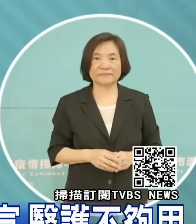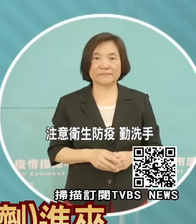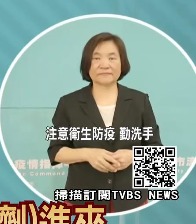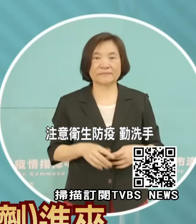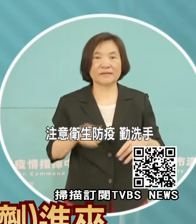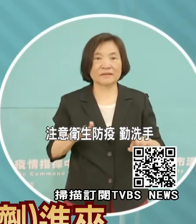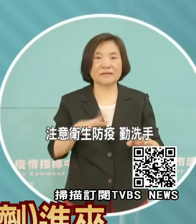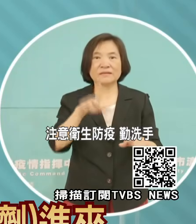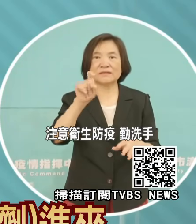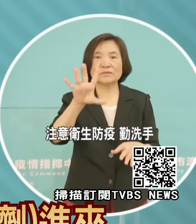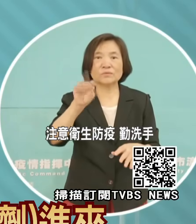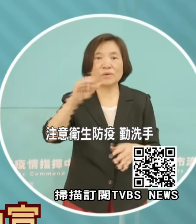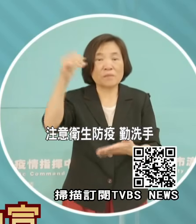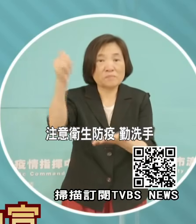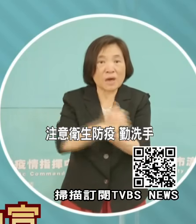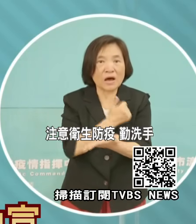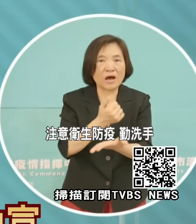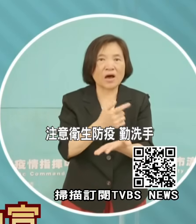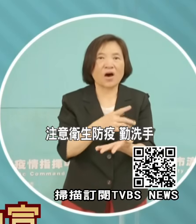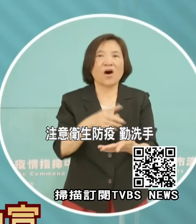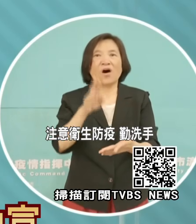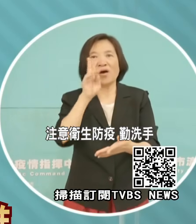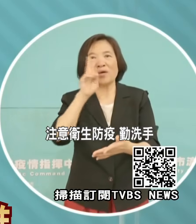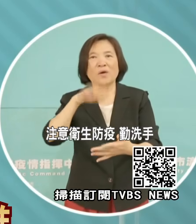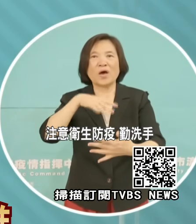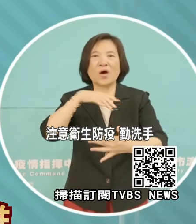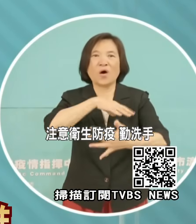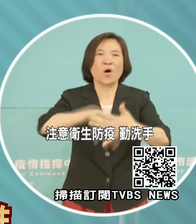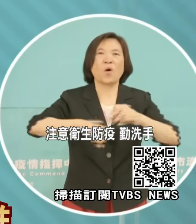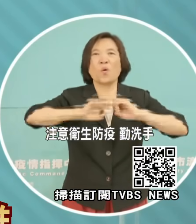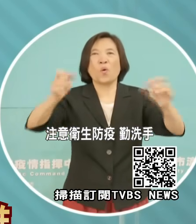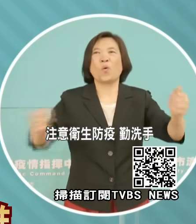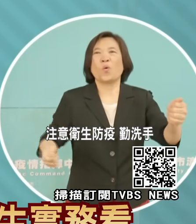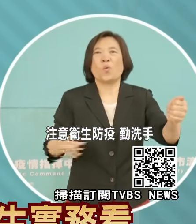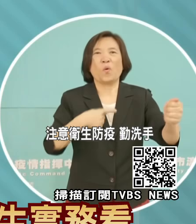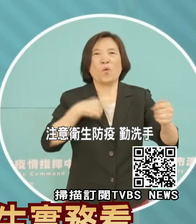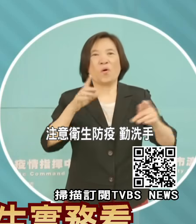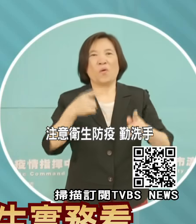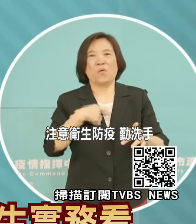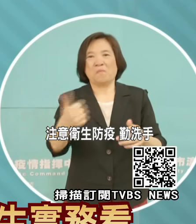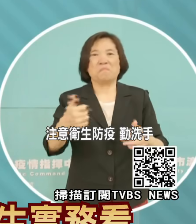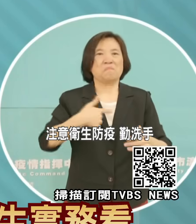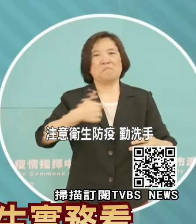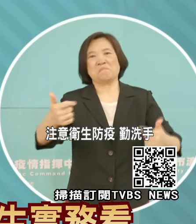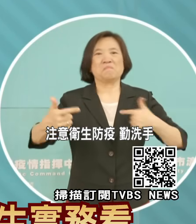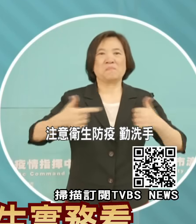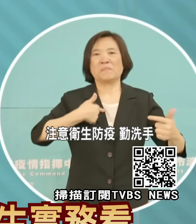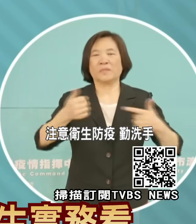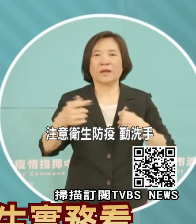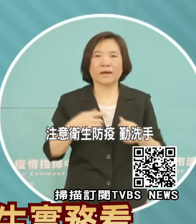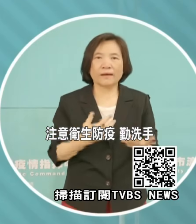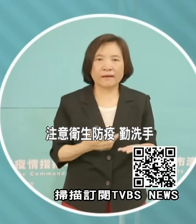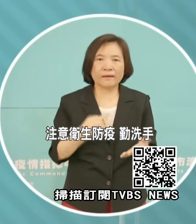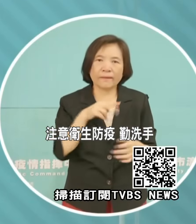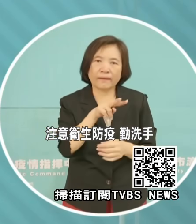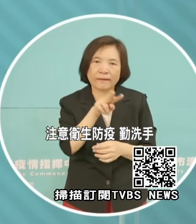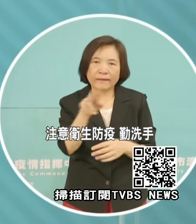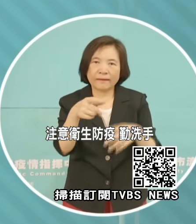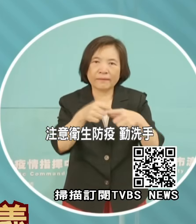坦白讲，今天那个数万进来，我知道又在做大内宣，你知道讲一大堆，但是我们医疗上公共卫生事务看啊，就得